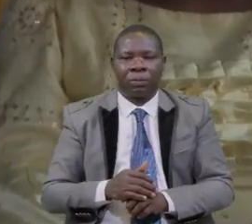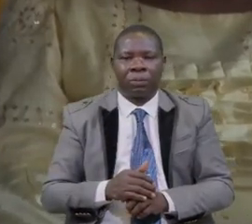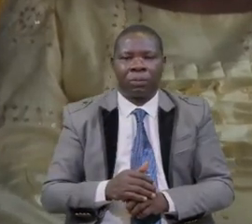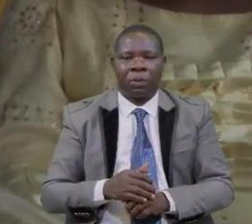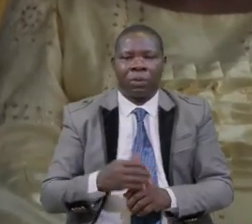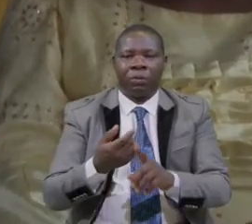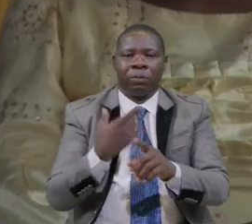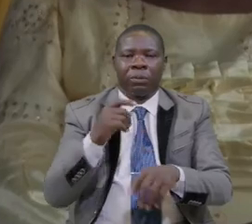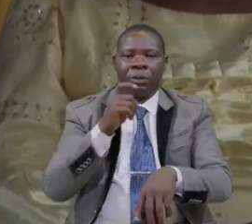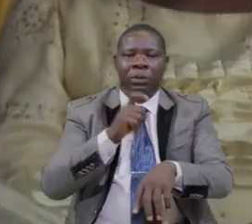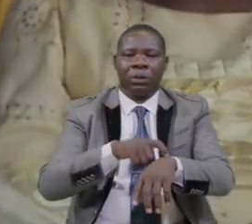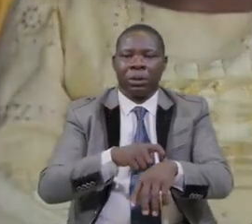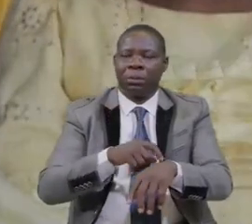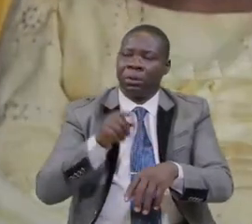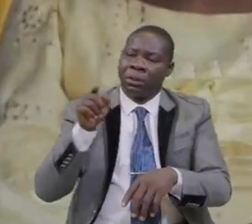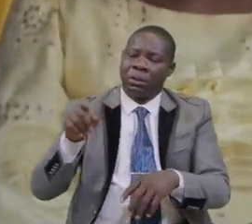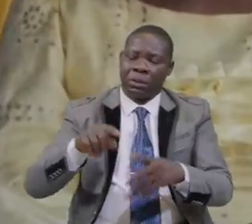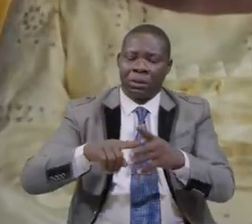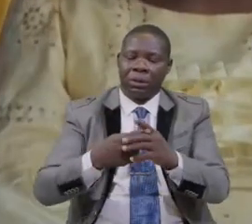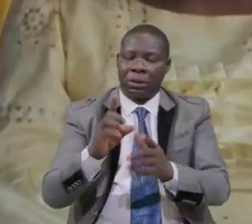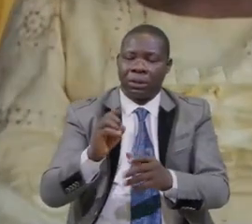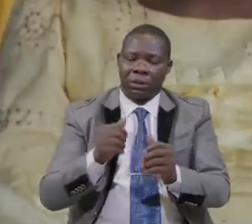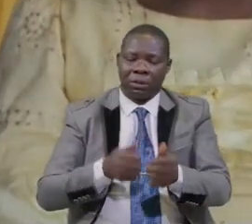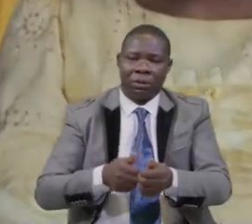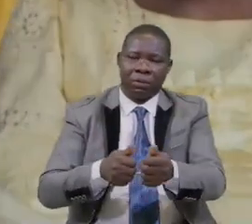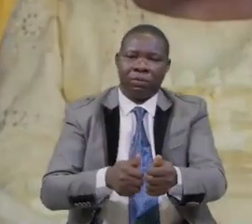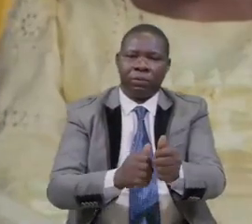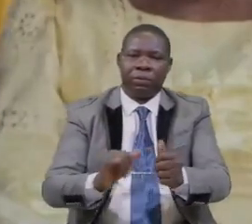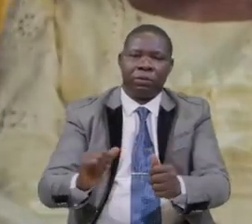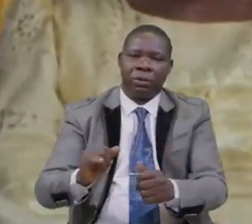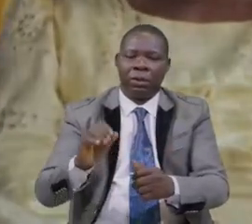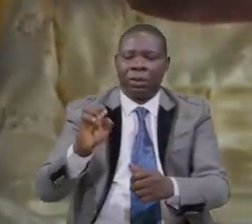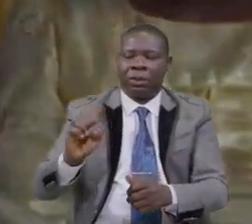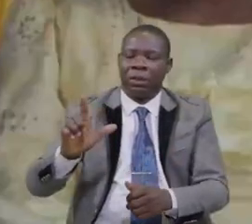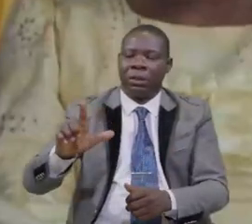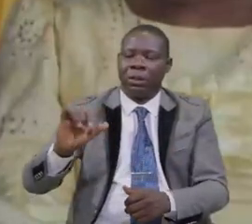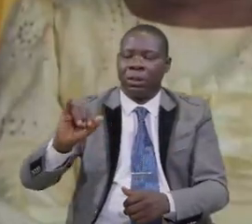dès l'instant qu'il a commencé à suivre Élisée, Élie.